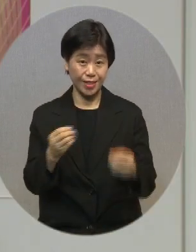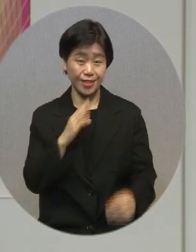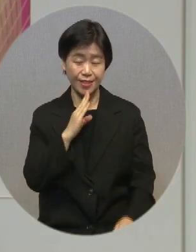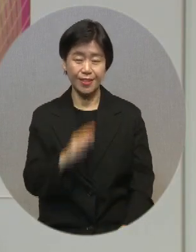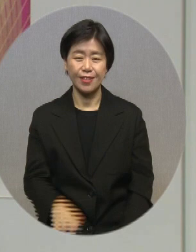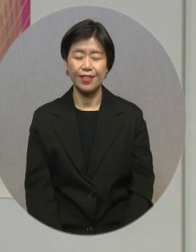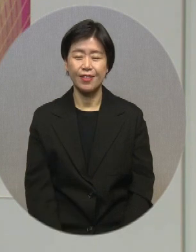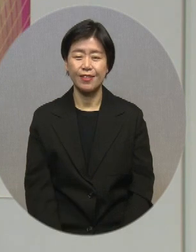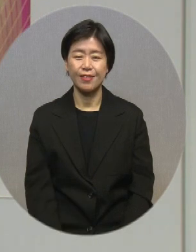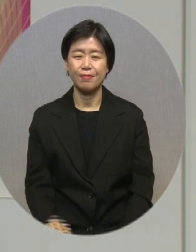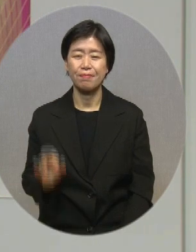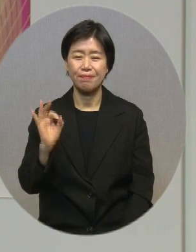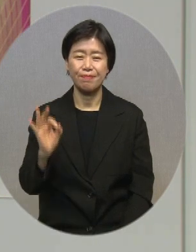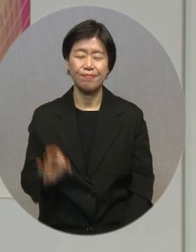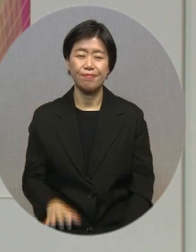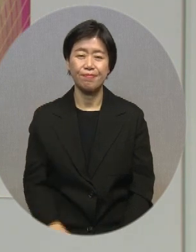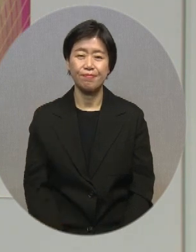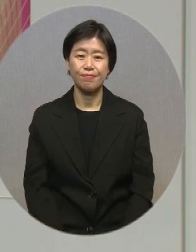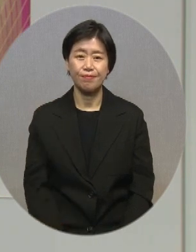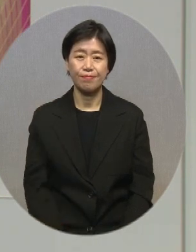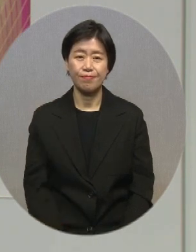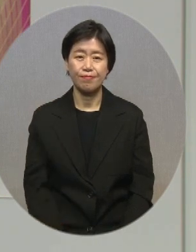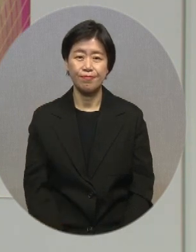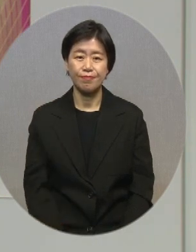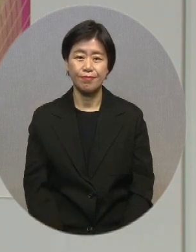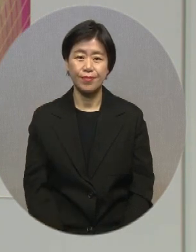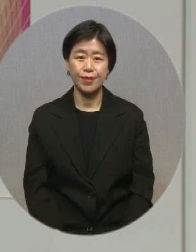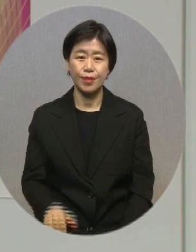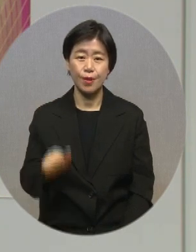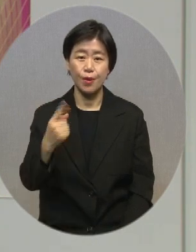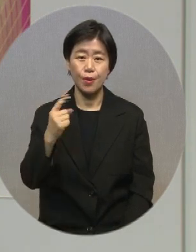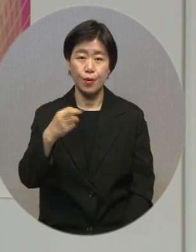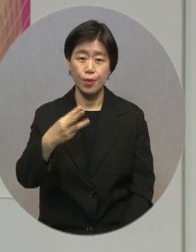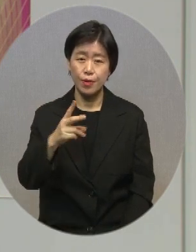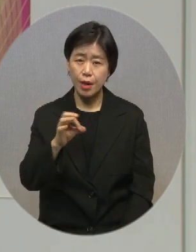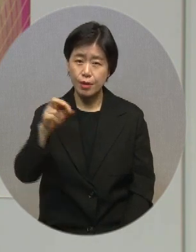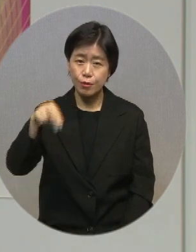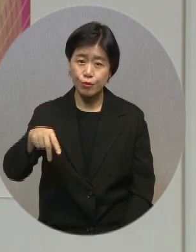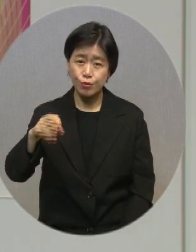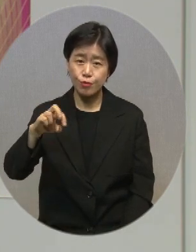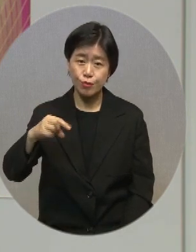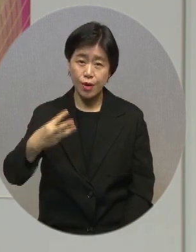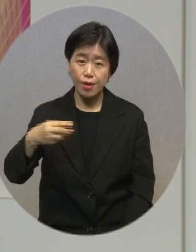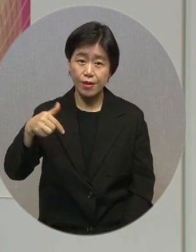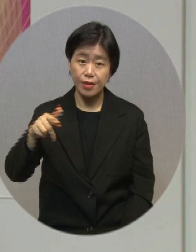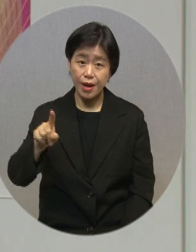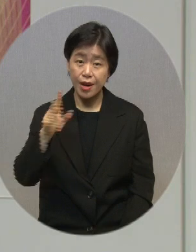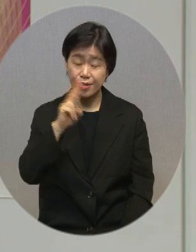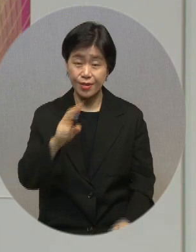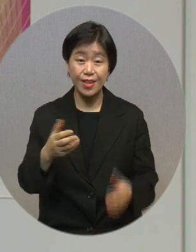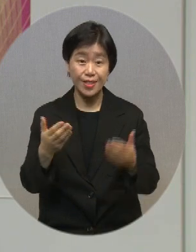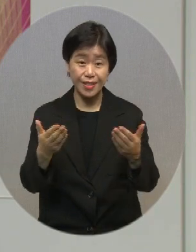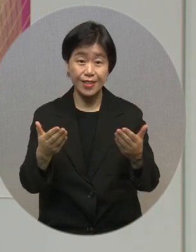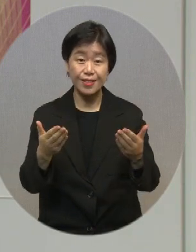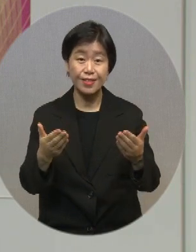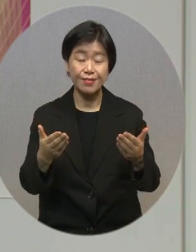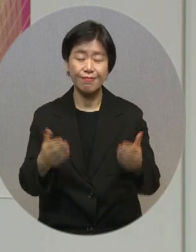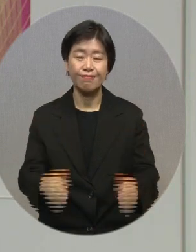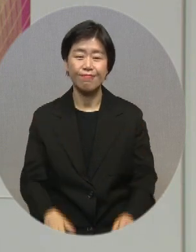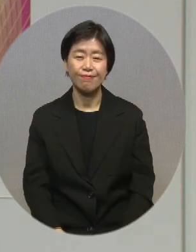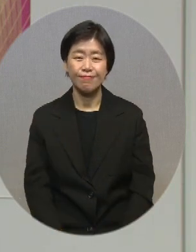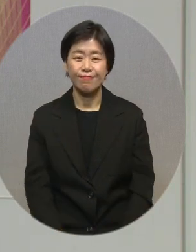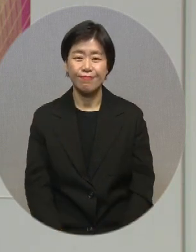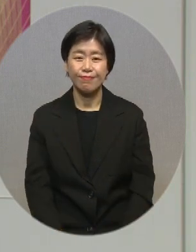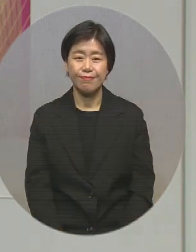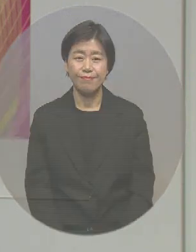같아요. 네. 네. 네, 탑 편의 호랑수월과 네, 1절만 듣겠습니다. 잘해 주세요. 온다 갑니다.